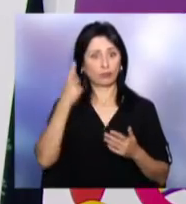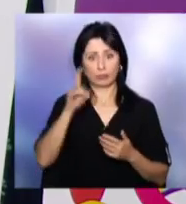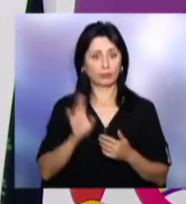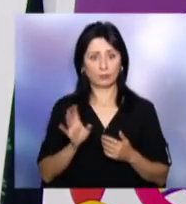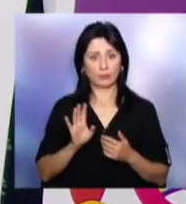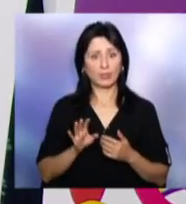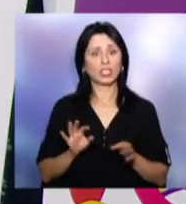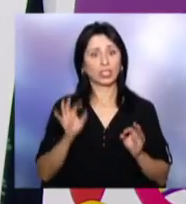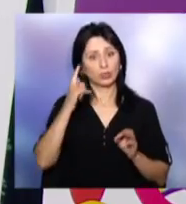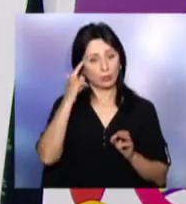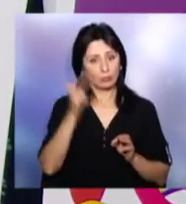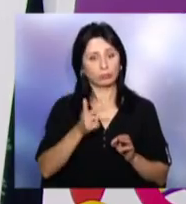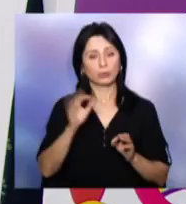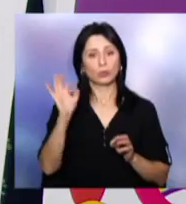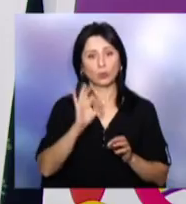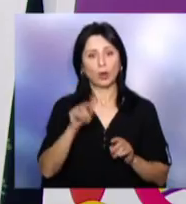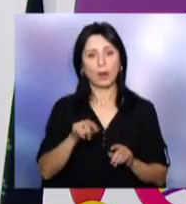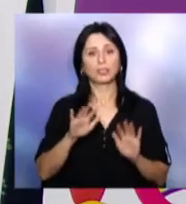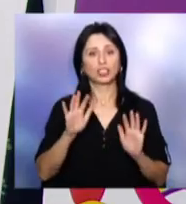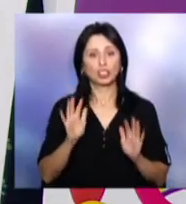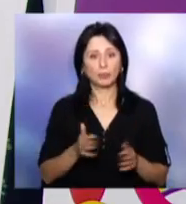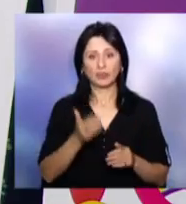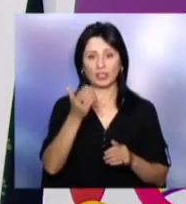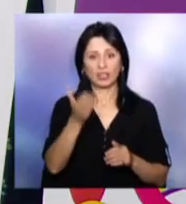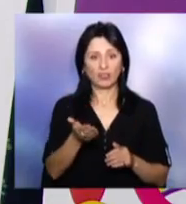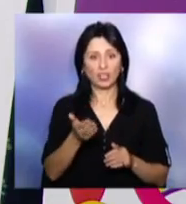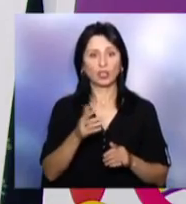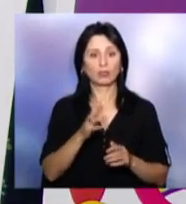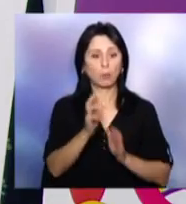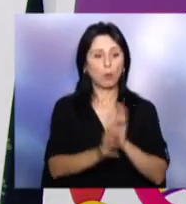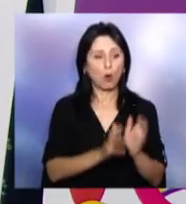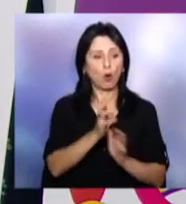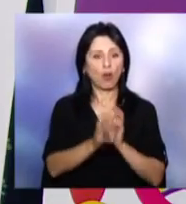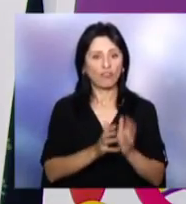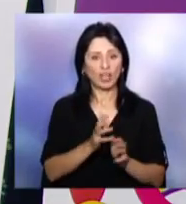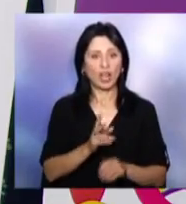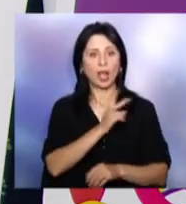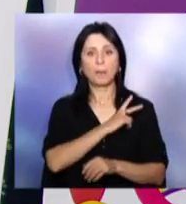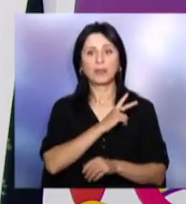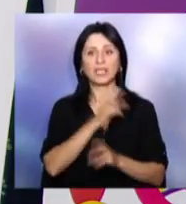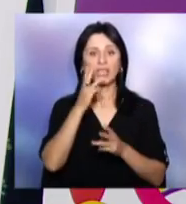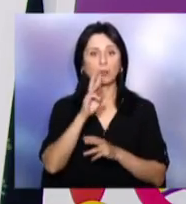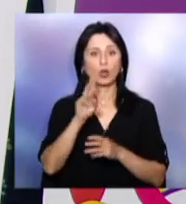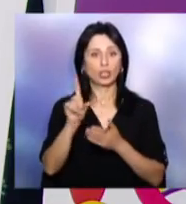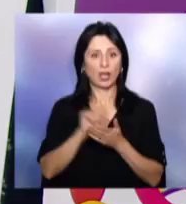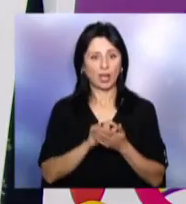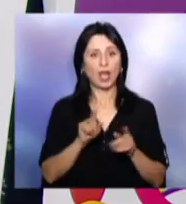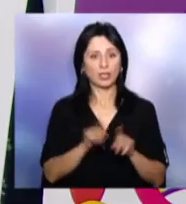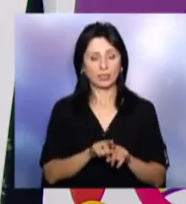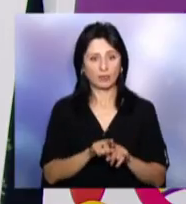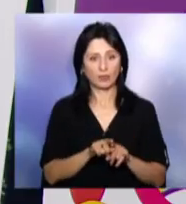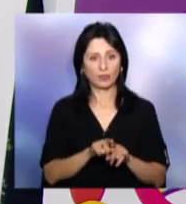დაფუძნებული. ეს არის ცოდნა, რომელსაც ამ შემთხვევაში თქვენ, როგორც ბრიტანული მოდელი შესაბამისად გვიზიარებთ,